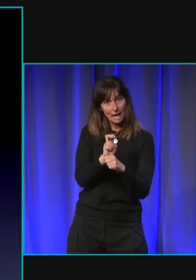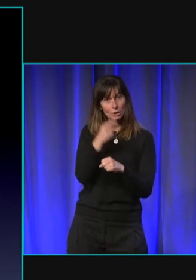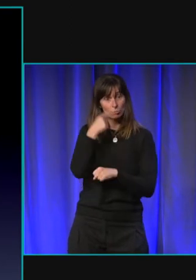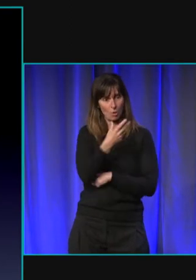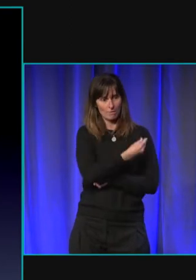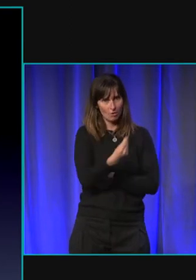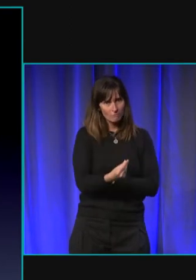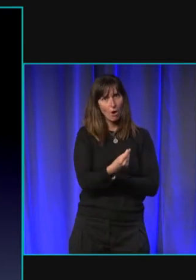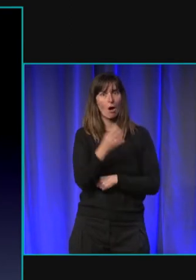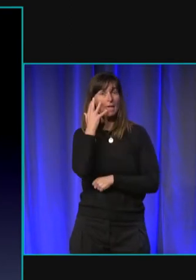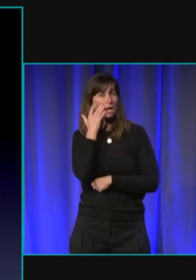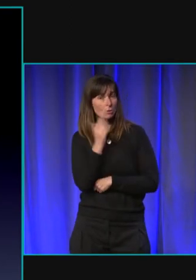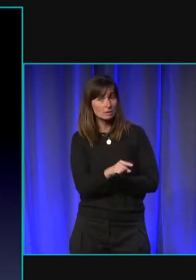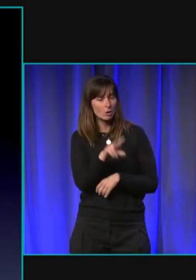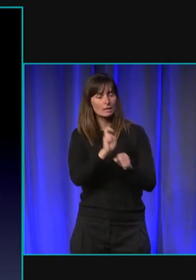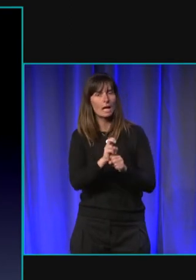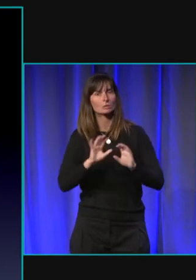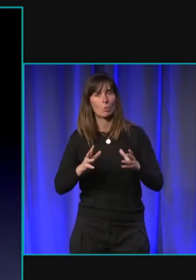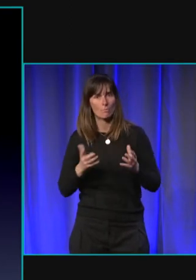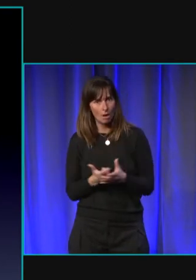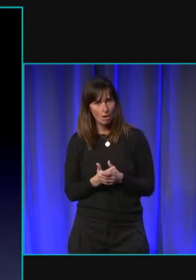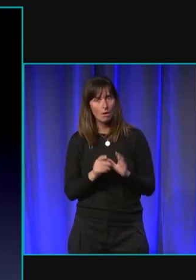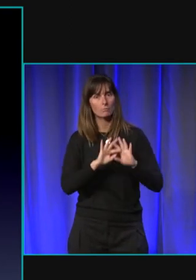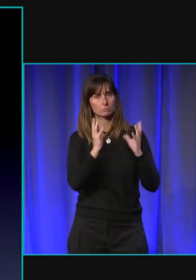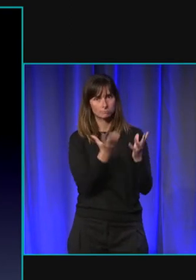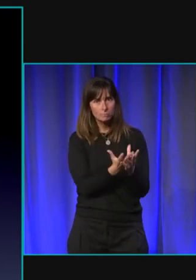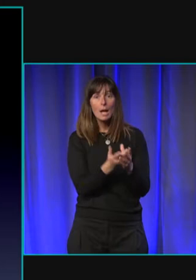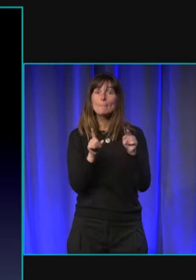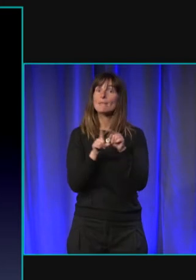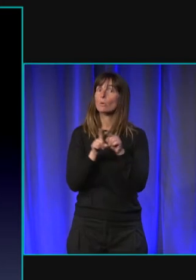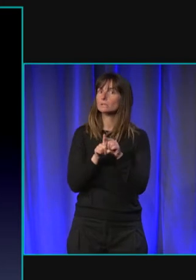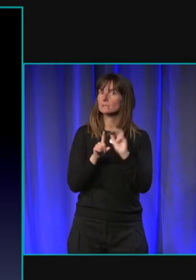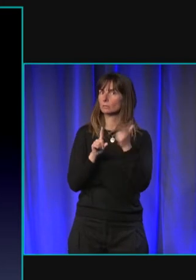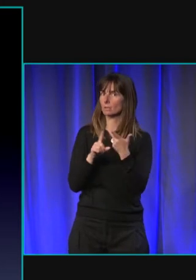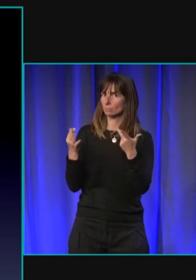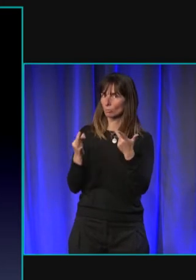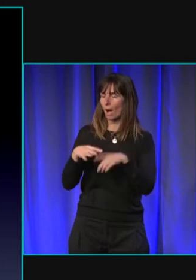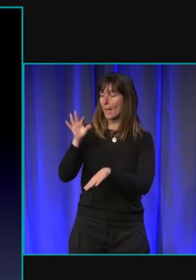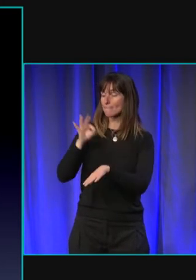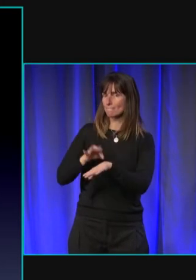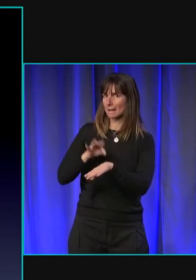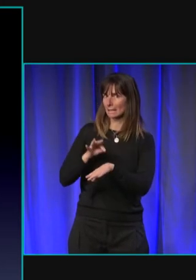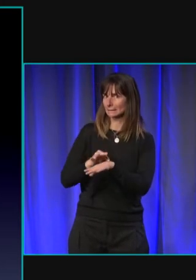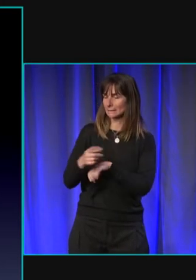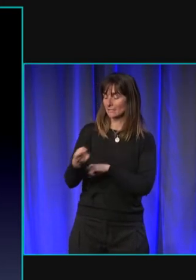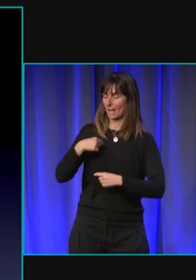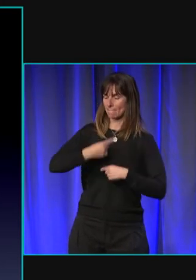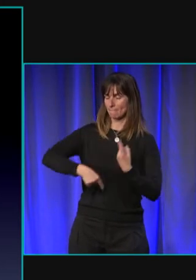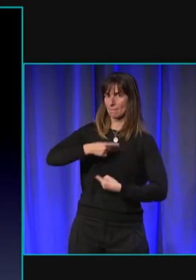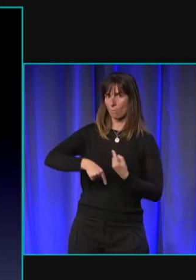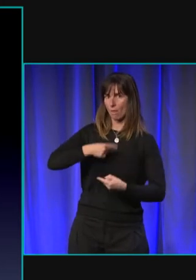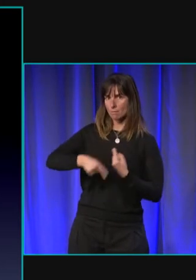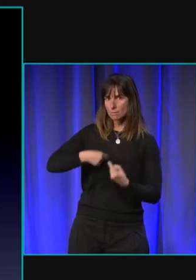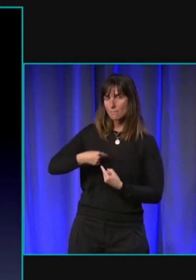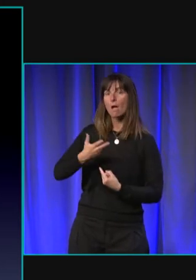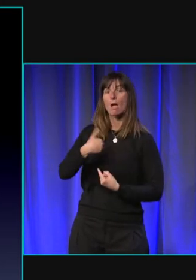post-pubères. Et puis surtout aussi éviter le développement des pathologies métaboliques qui sont associées à cette baisse